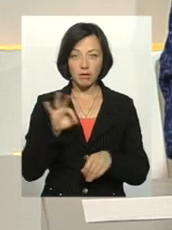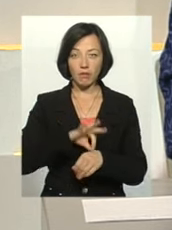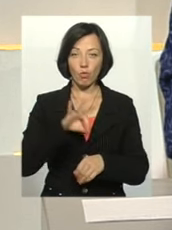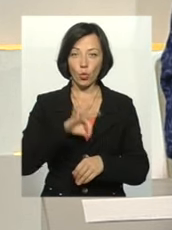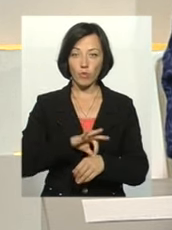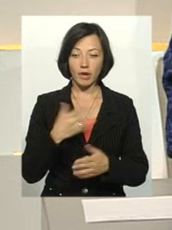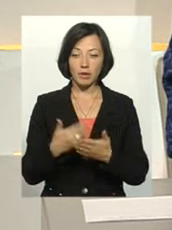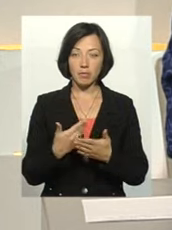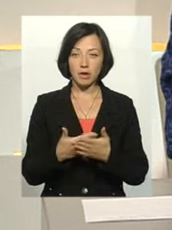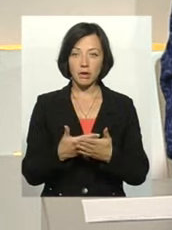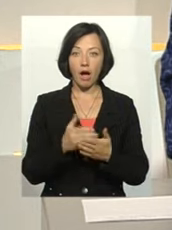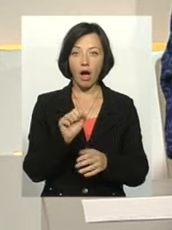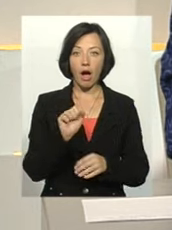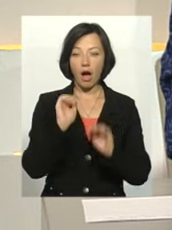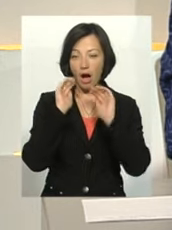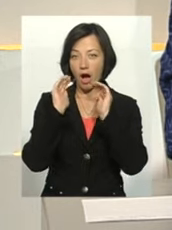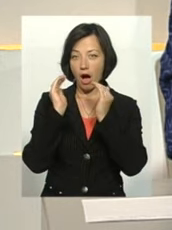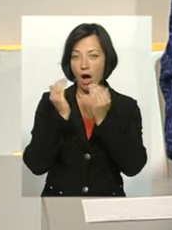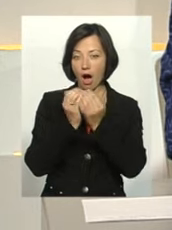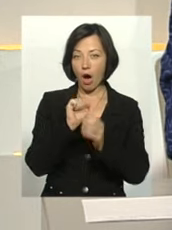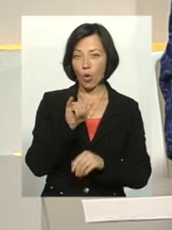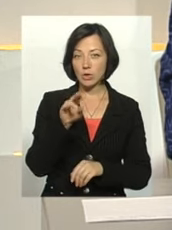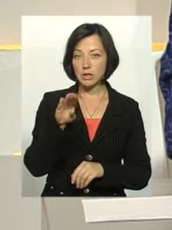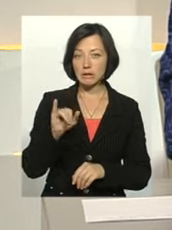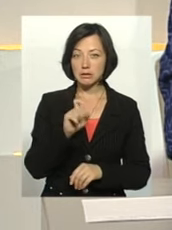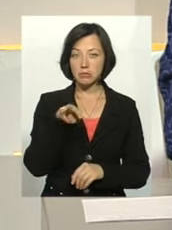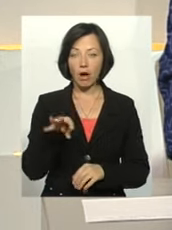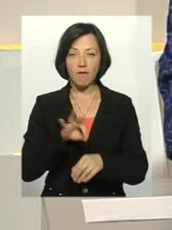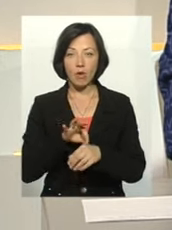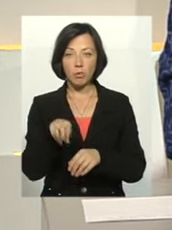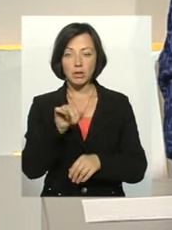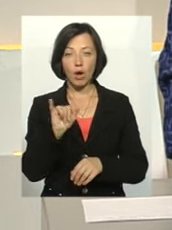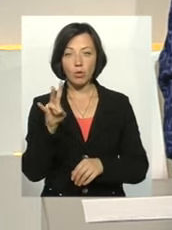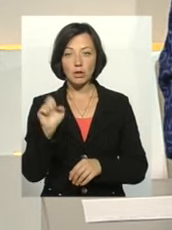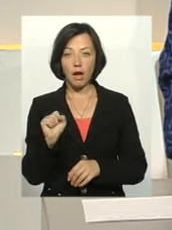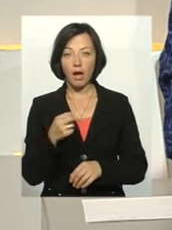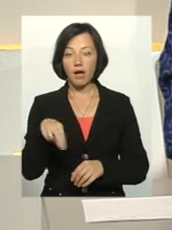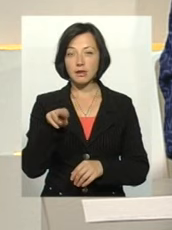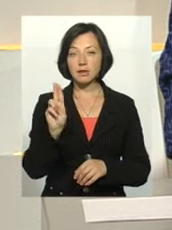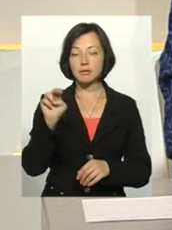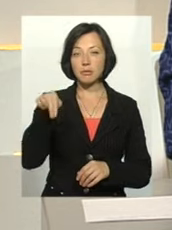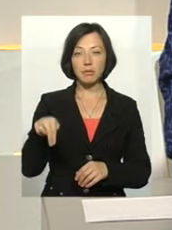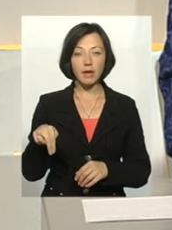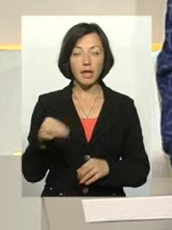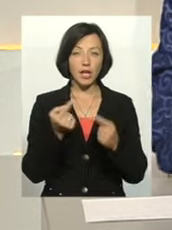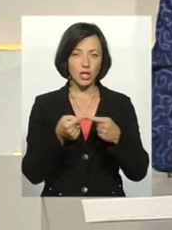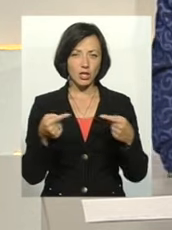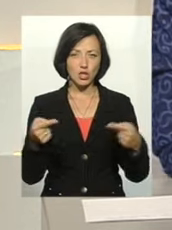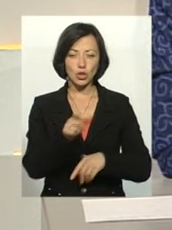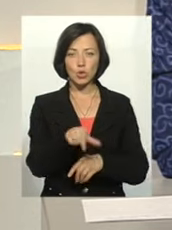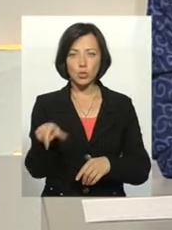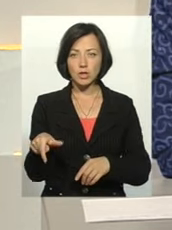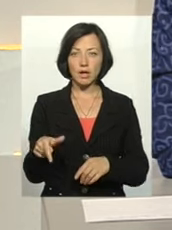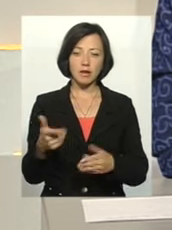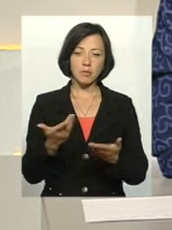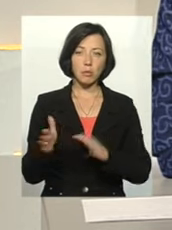захворювання, наприклад, такі як аутизм, як хвороба Дауна, дитячий церебральний параліч, та й навіть люди, які